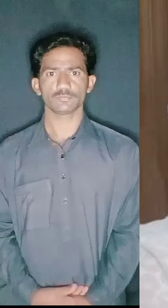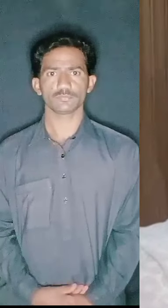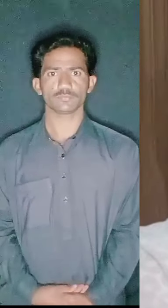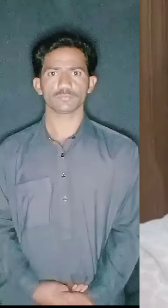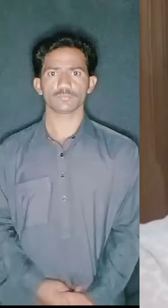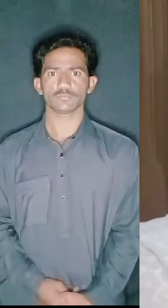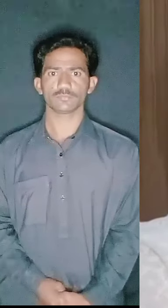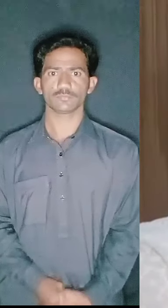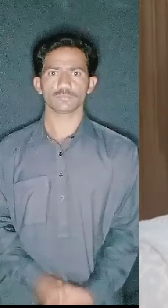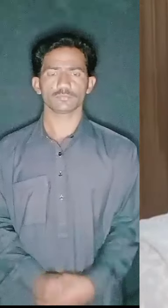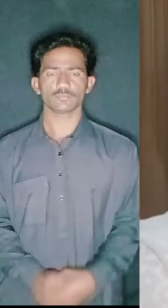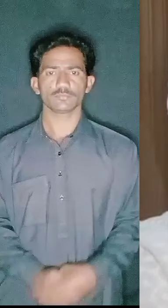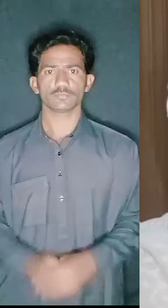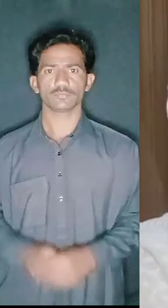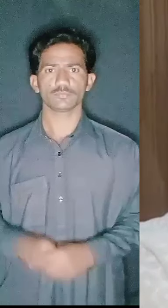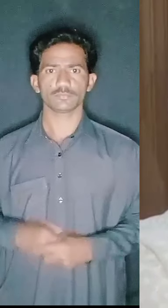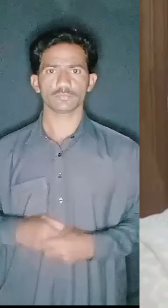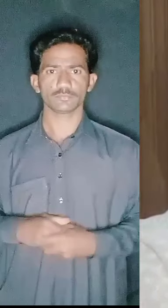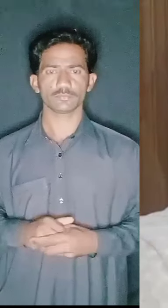दोस्ती के नाते।